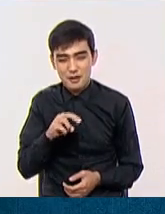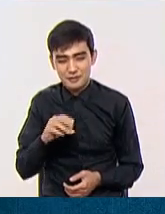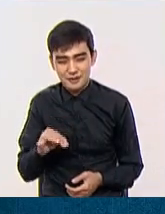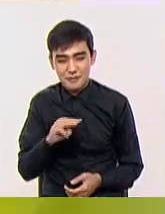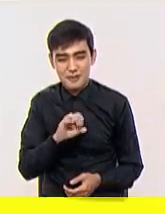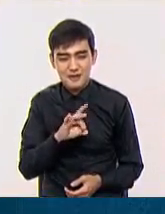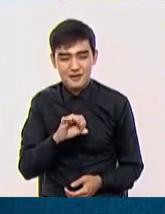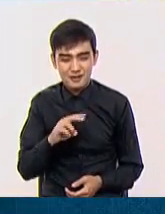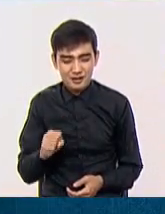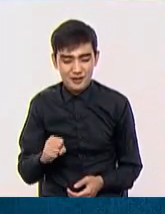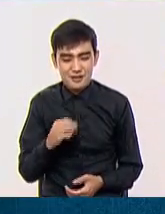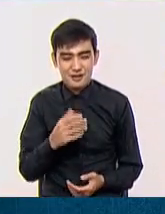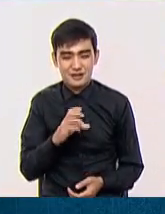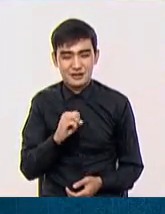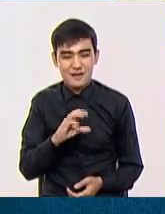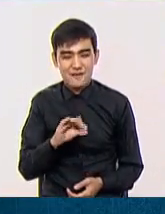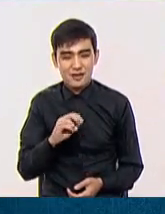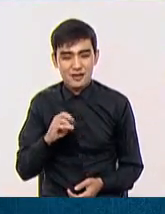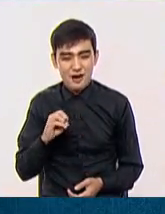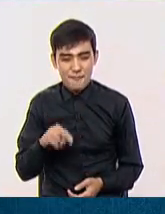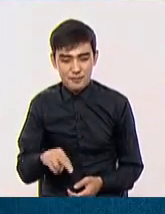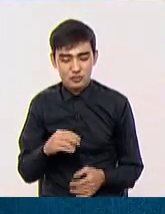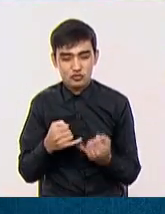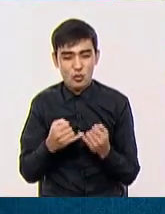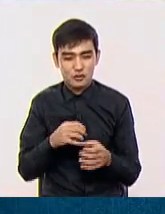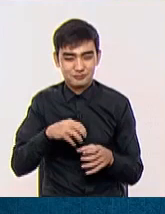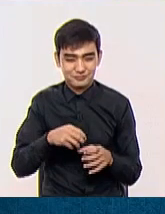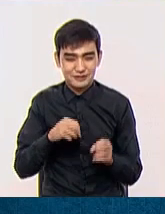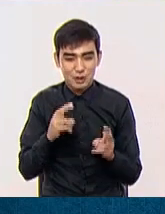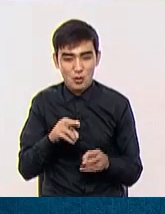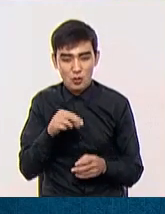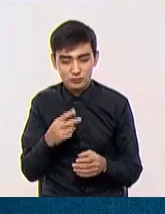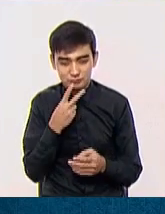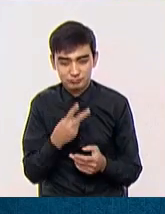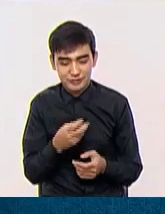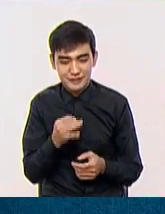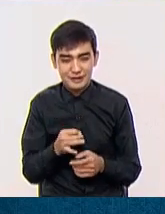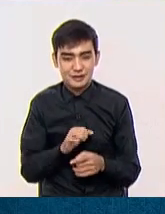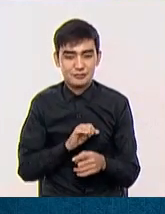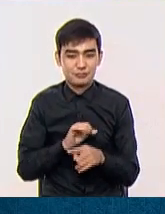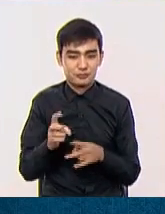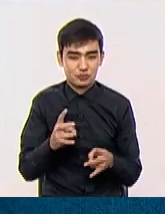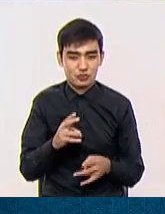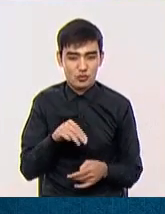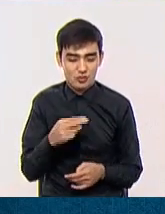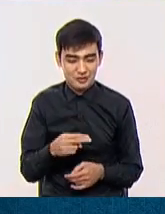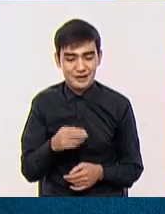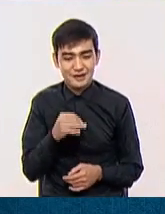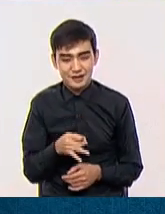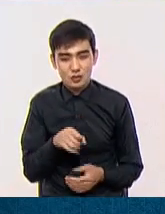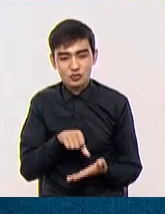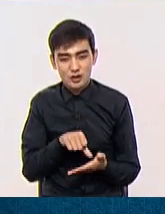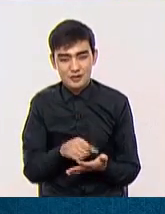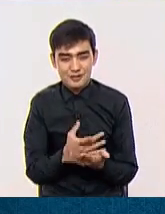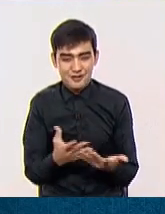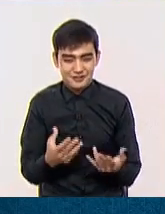или 7-Up с желтой крышкой и найти под ней специальный промокод. Его нужно было активировать. Такие коды принимали участие во